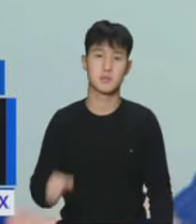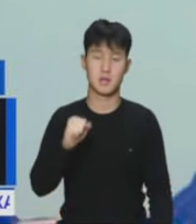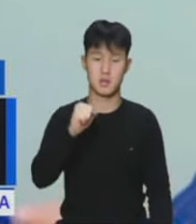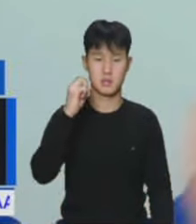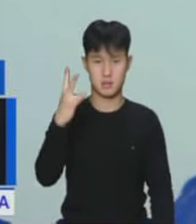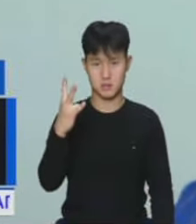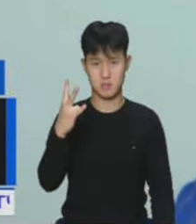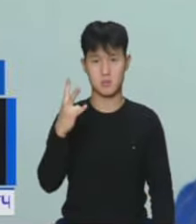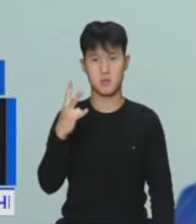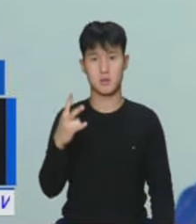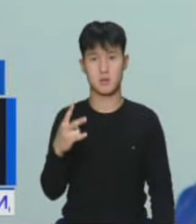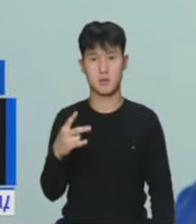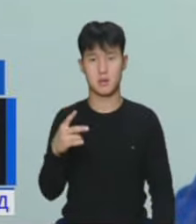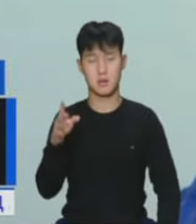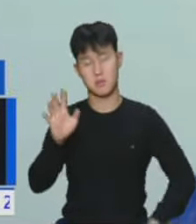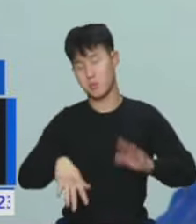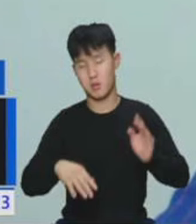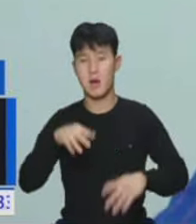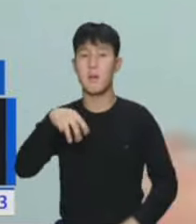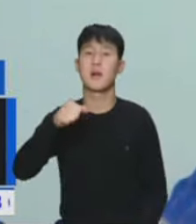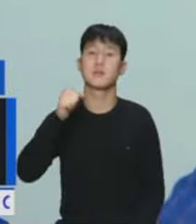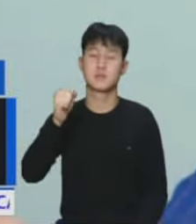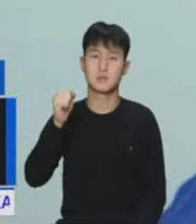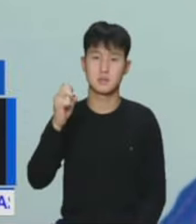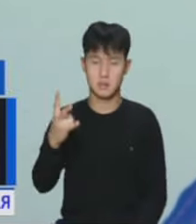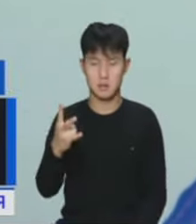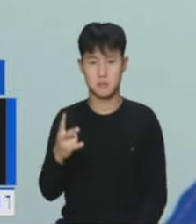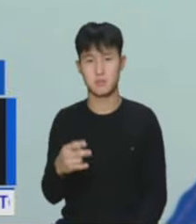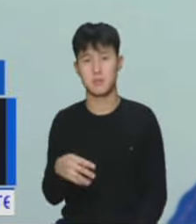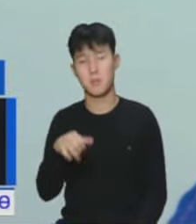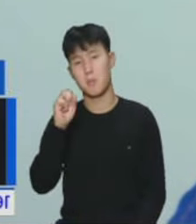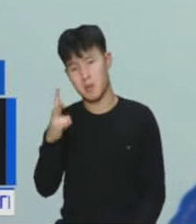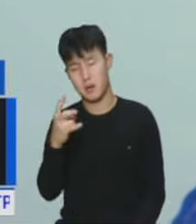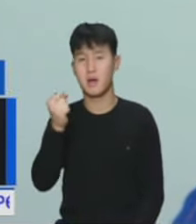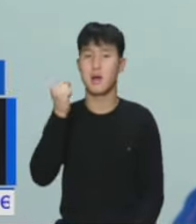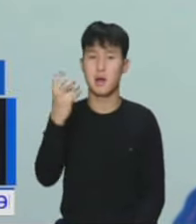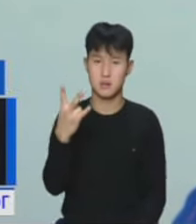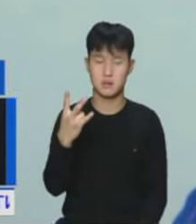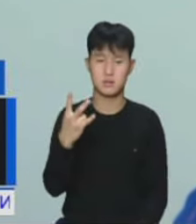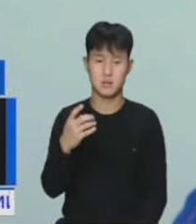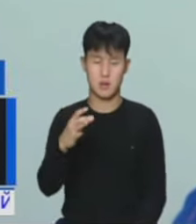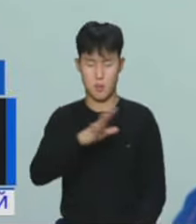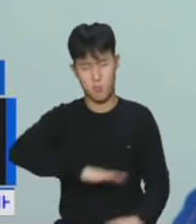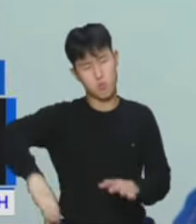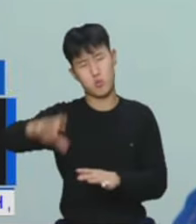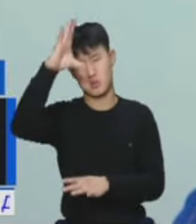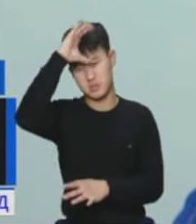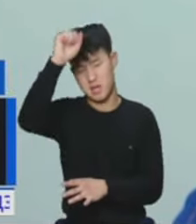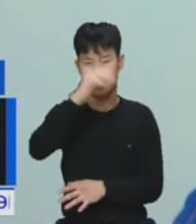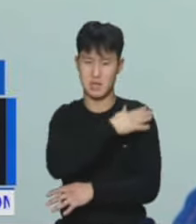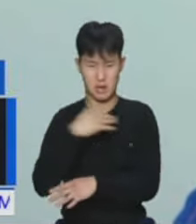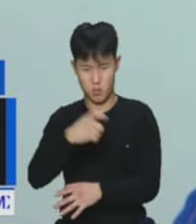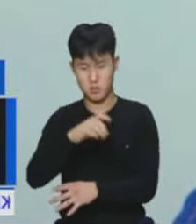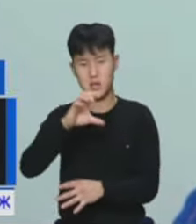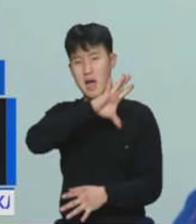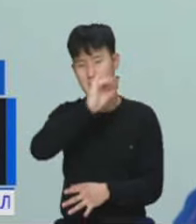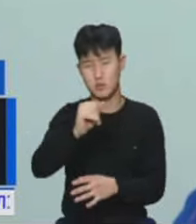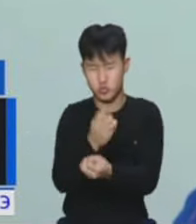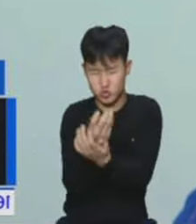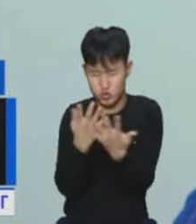намын хамаагүй ардсан намын ч гэж болон тэр бүх эргэтэн мянгатсан сайд дарганараас л асуултуудыг их сайн асуух ёстой